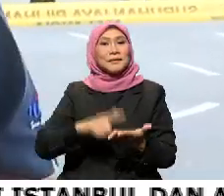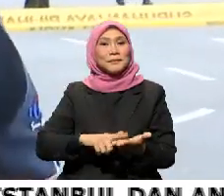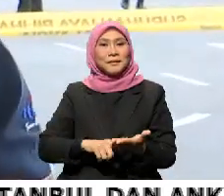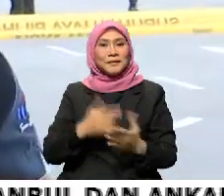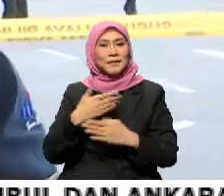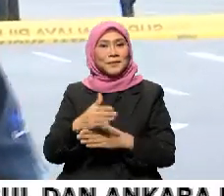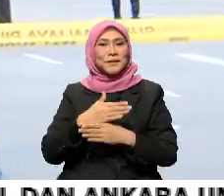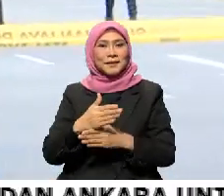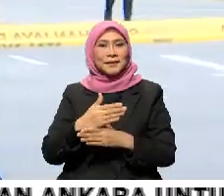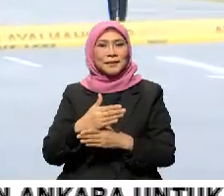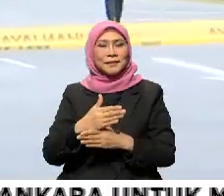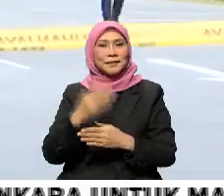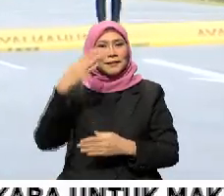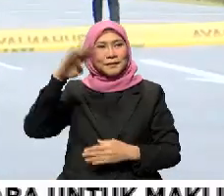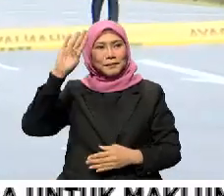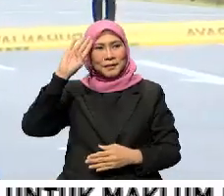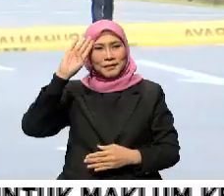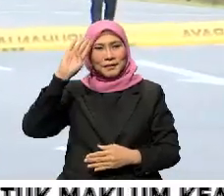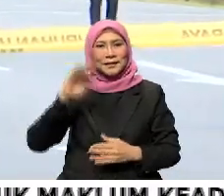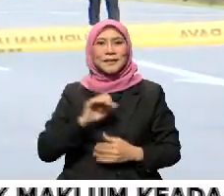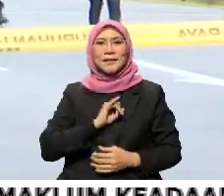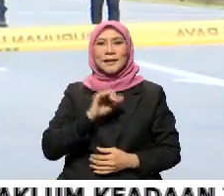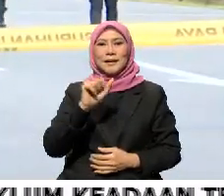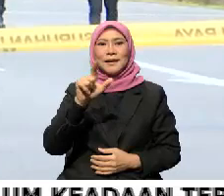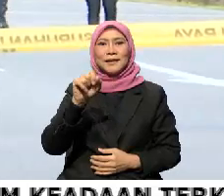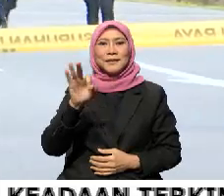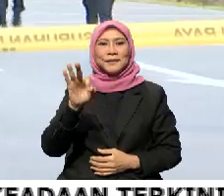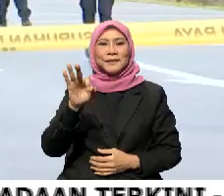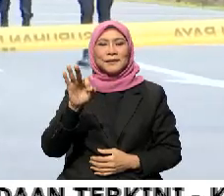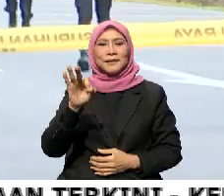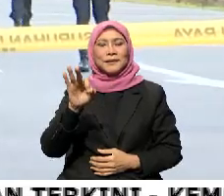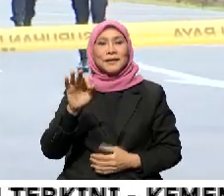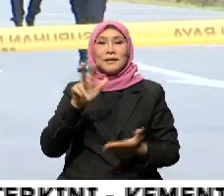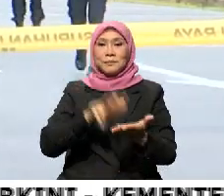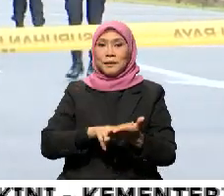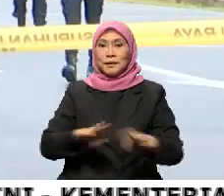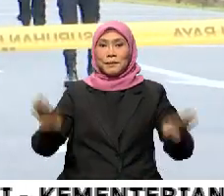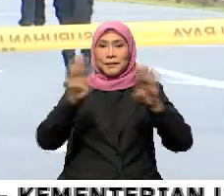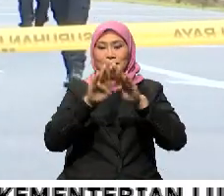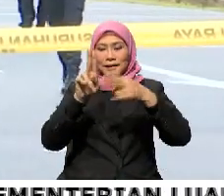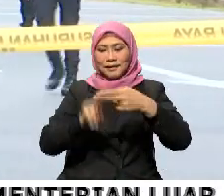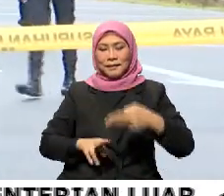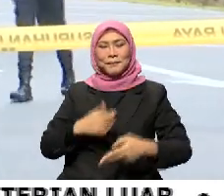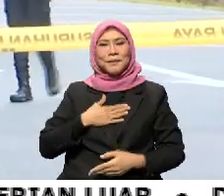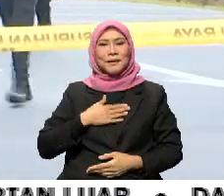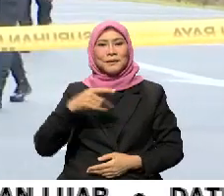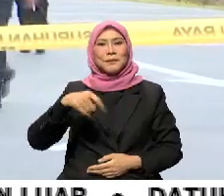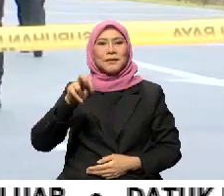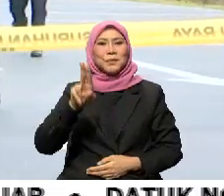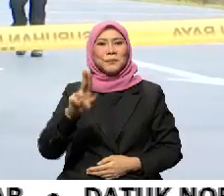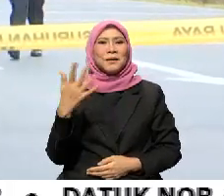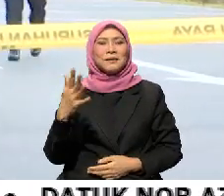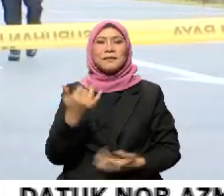saya kongsikan di Perlis. Saya Alif Ashraf Kamanur, yang sahih di RTM, #MyPRU15.